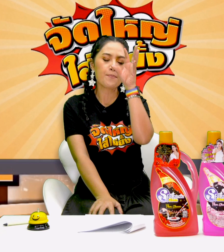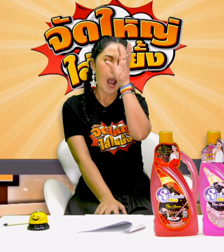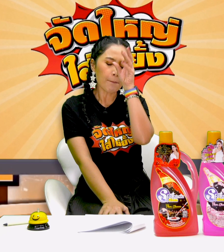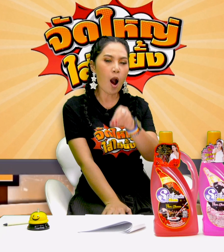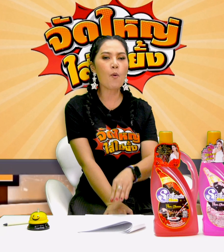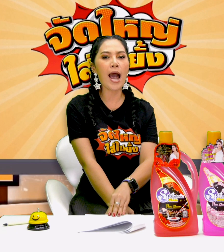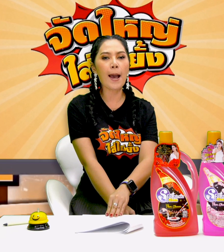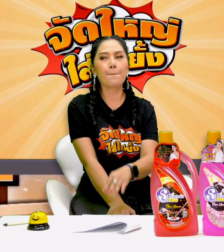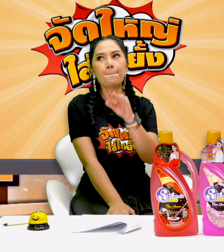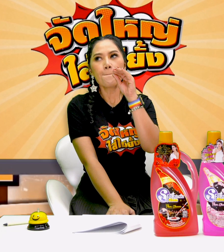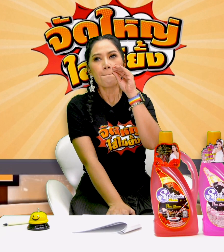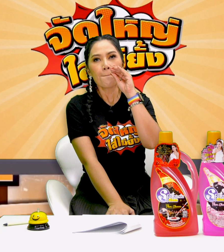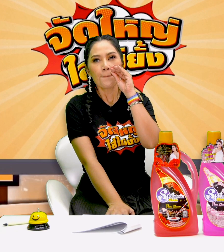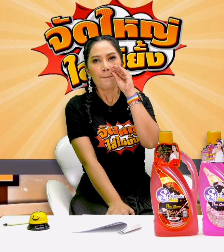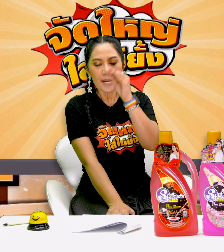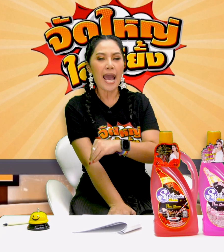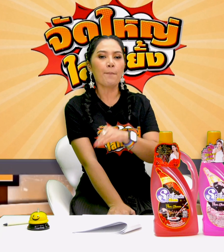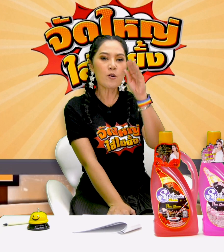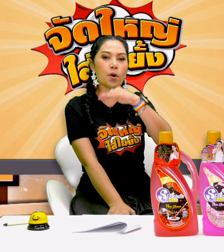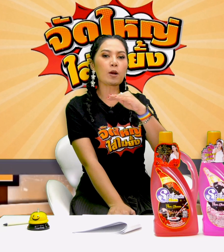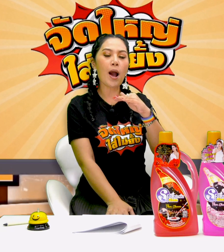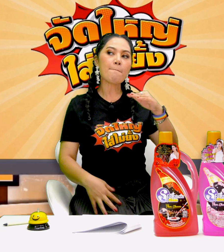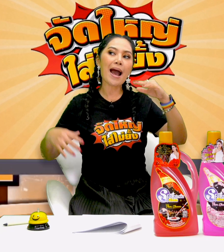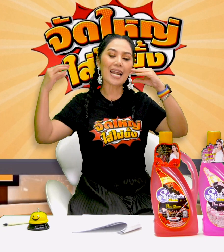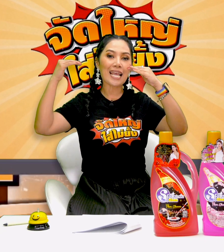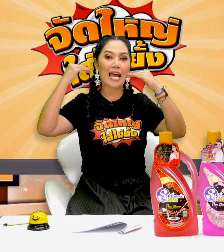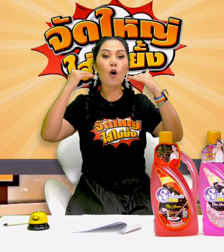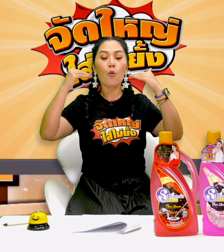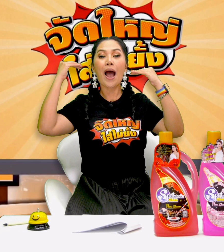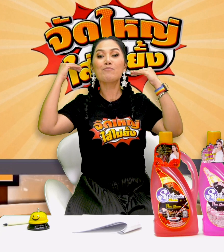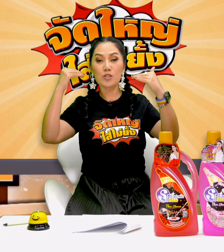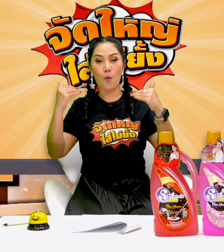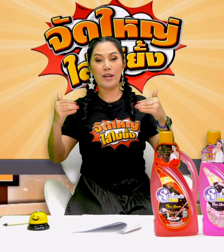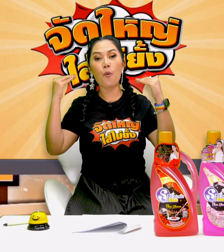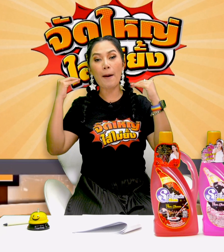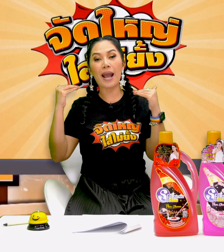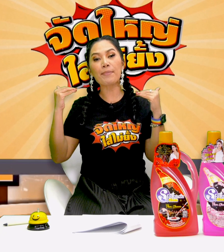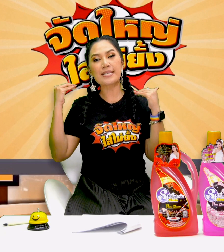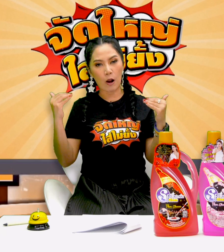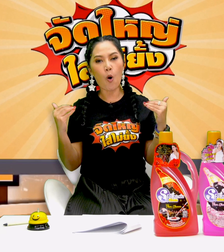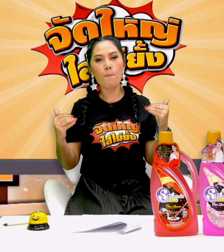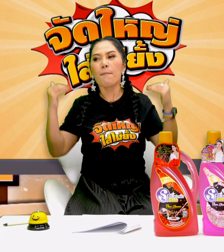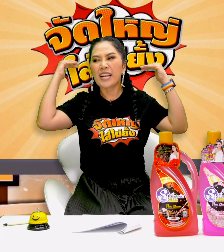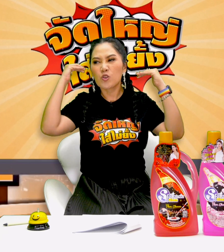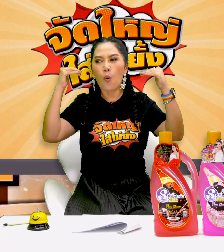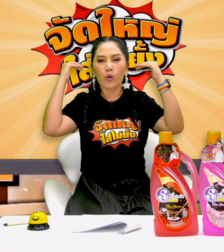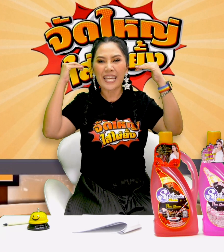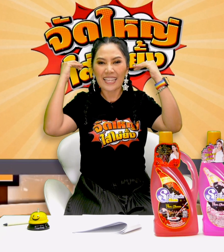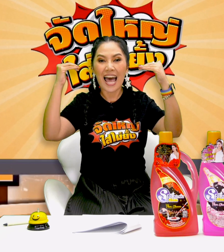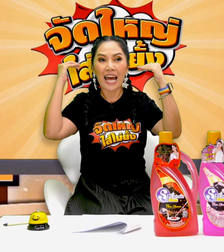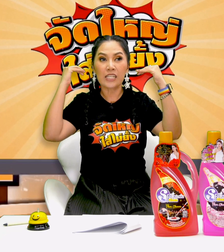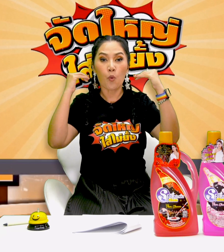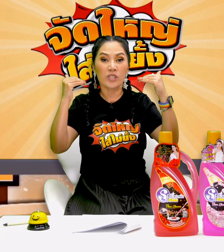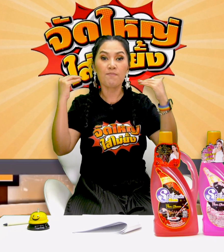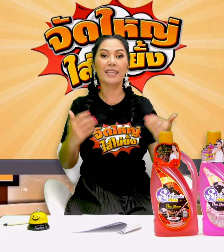ไรเพราะว่าเนี่ยเพิ่งคุยกันว่ามาตรฐานของความสวยหรือความงามในสังคมมันถูกตี